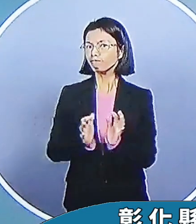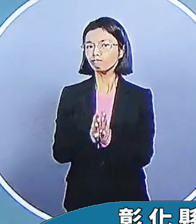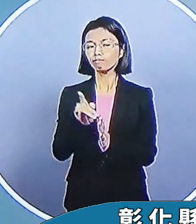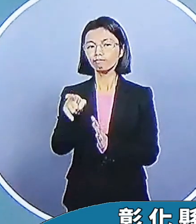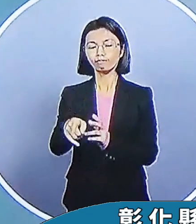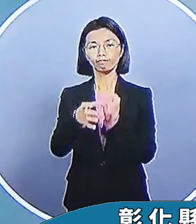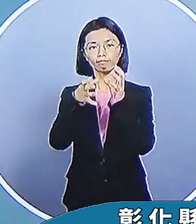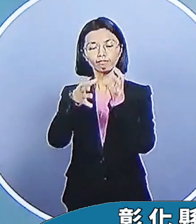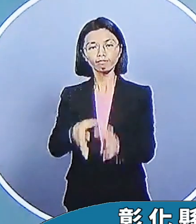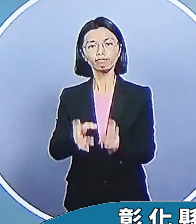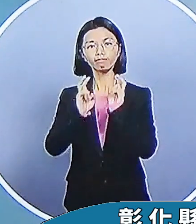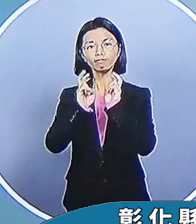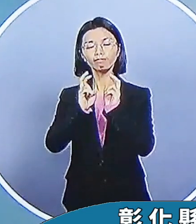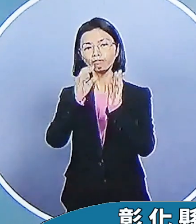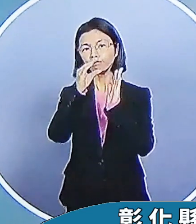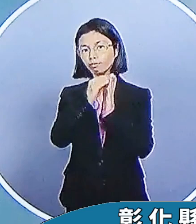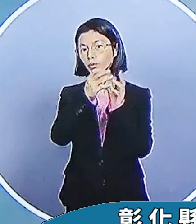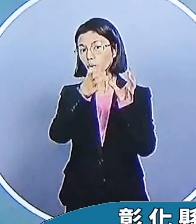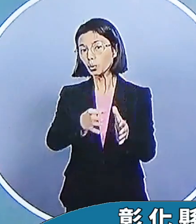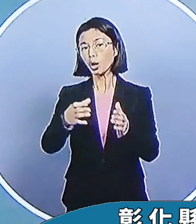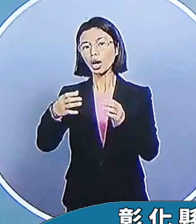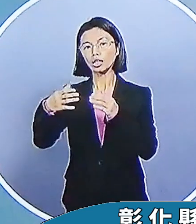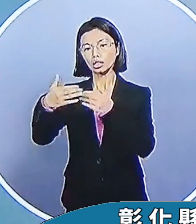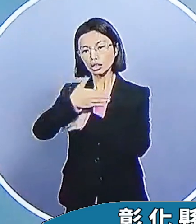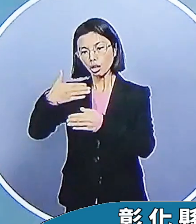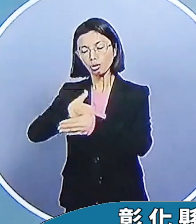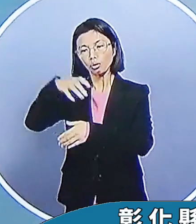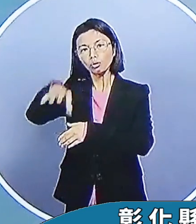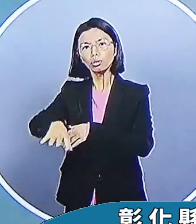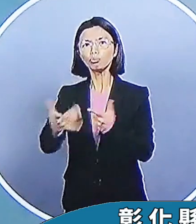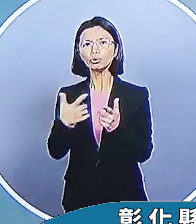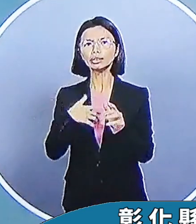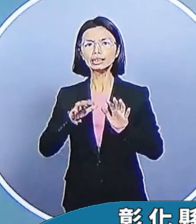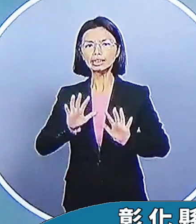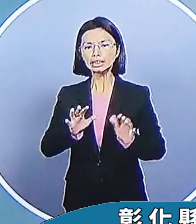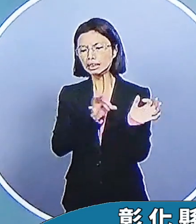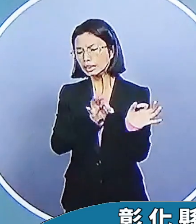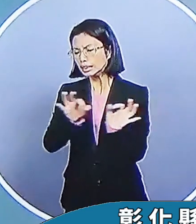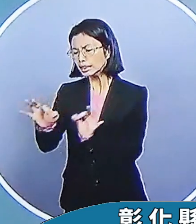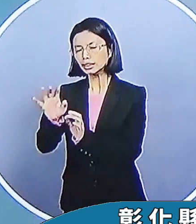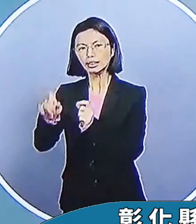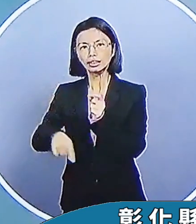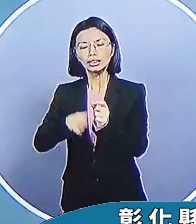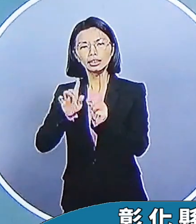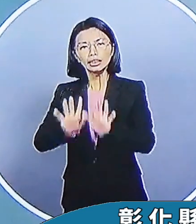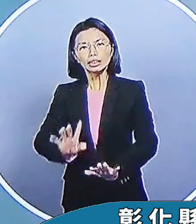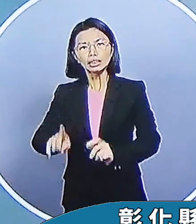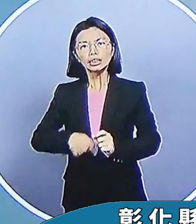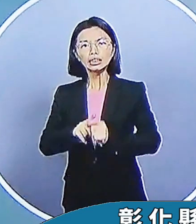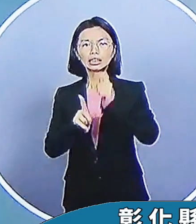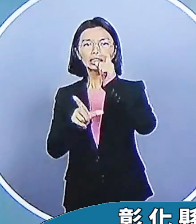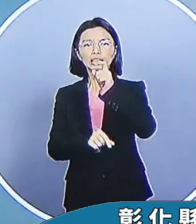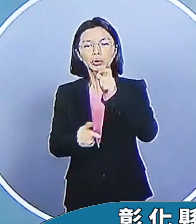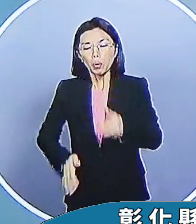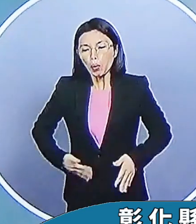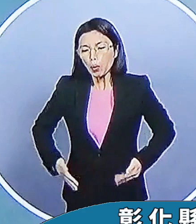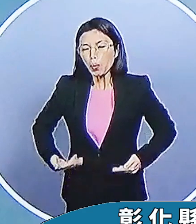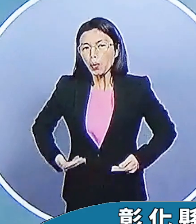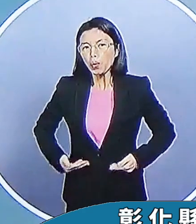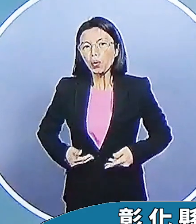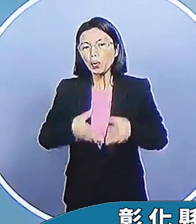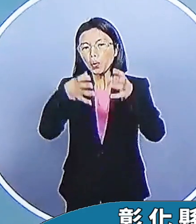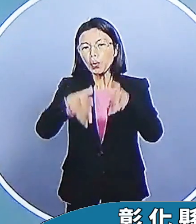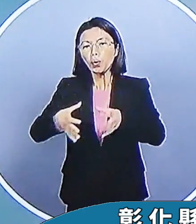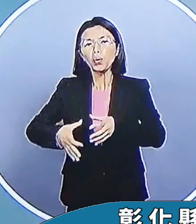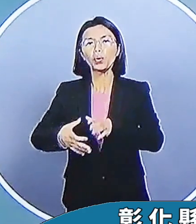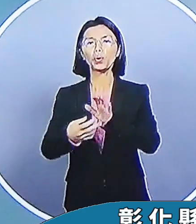来设捷运局或者是交通处，唔是到今年十月份的时阵。你再匆匆忙忙来开